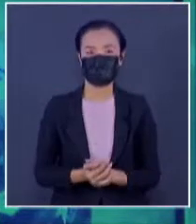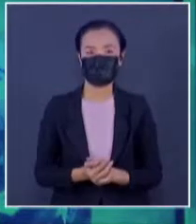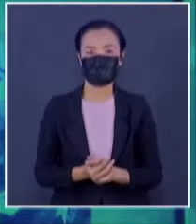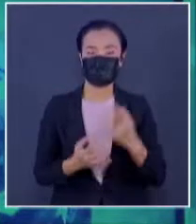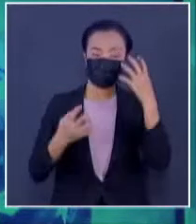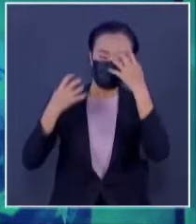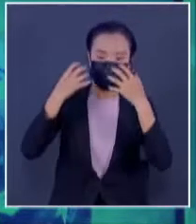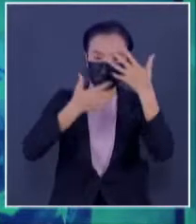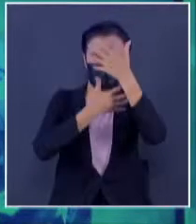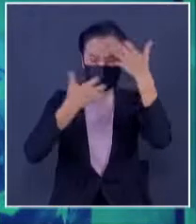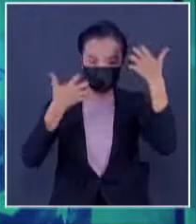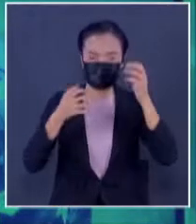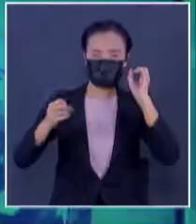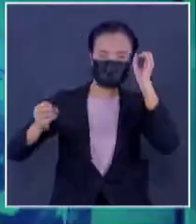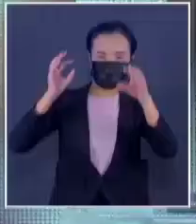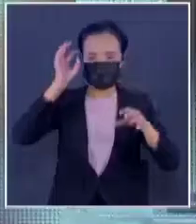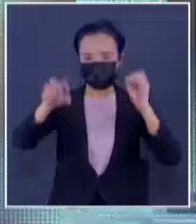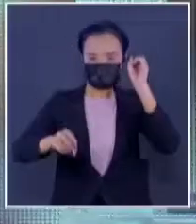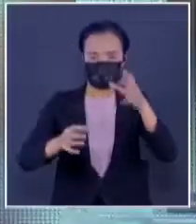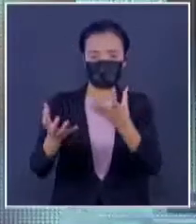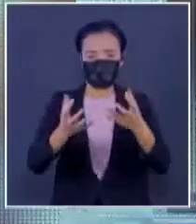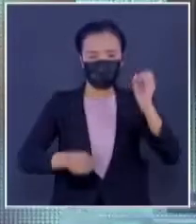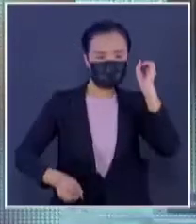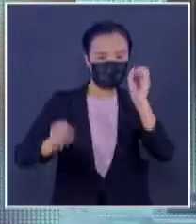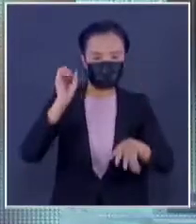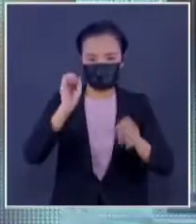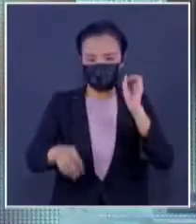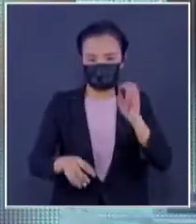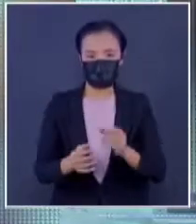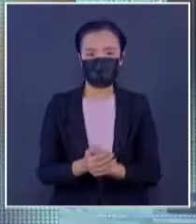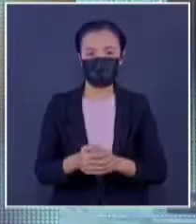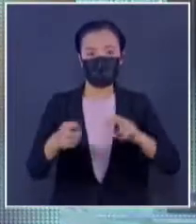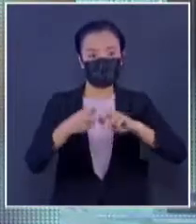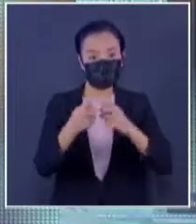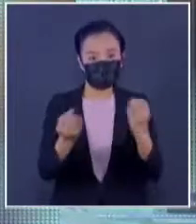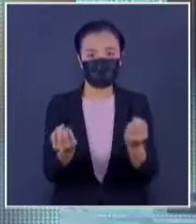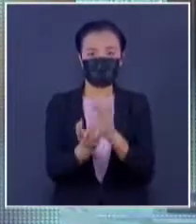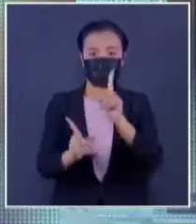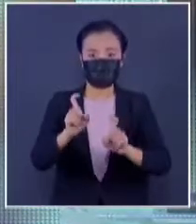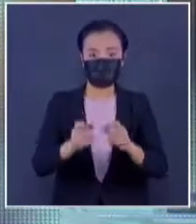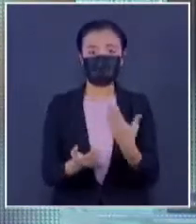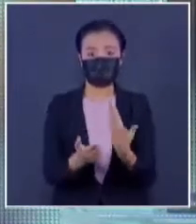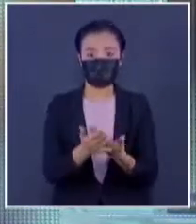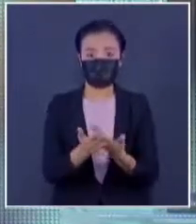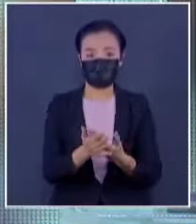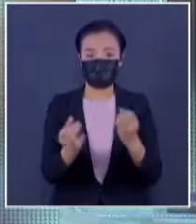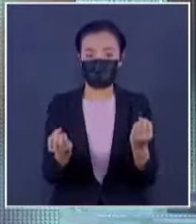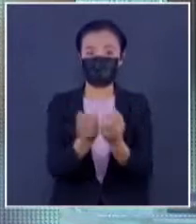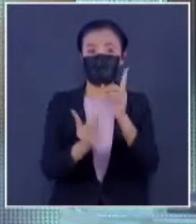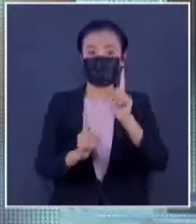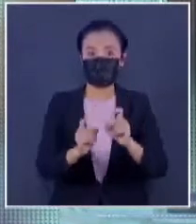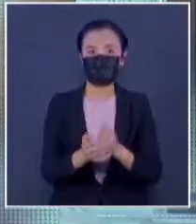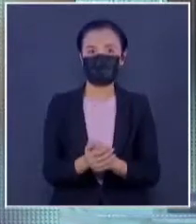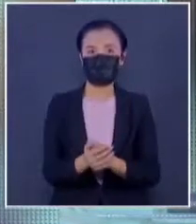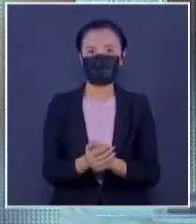ลักษณะอาการเมาคาราบาวเข้ามาอาละวาดทำลายทรัพย์สินของทางโรงพยาบาลได้รับความเสียหายมูลค่าความเสียหายในครั้งนี้อยู่ประมาณ